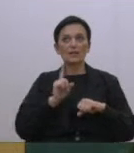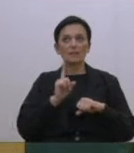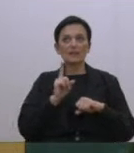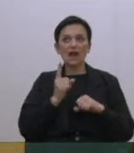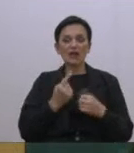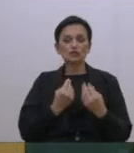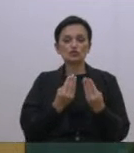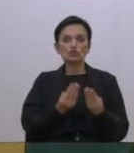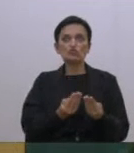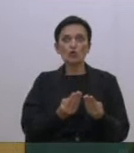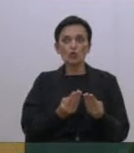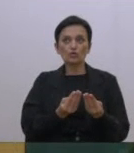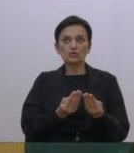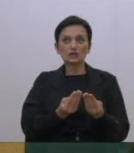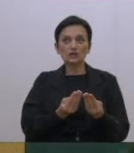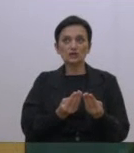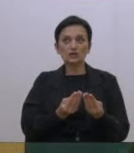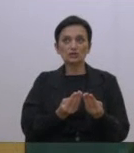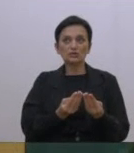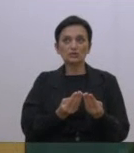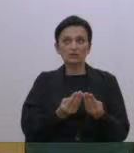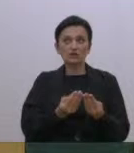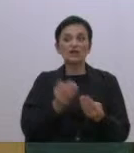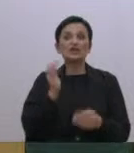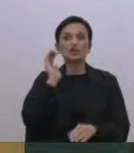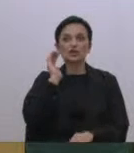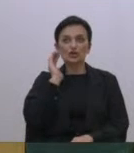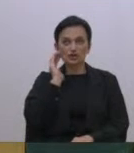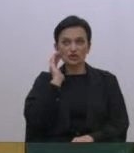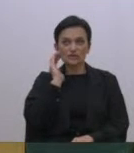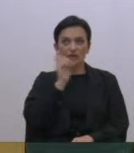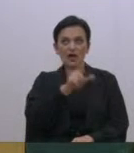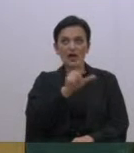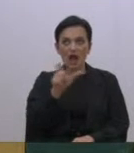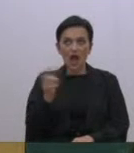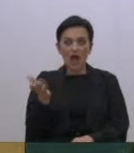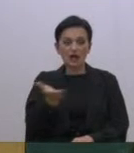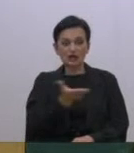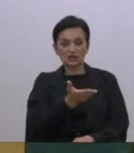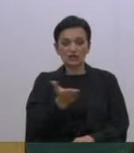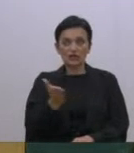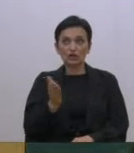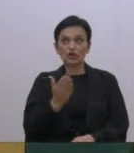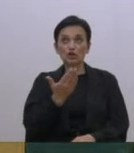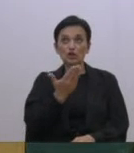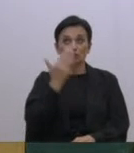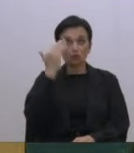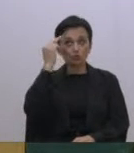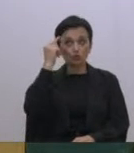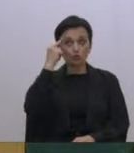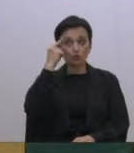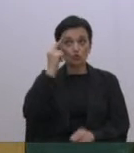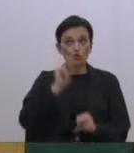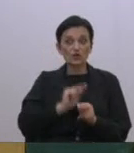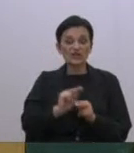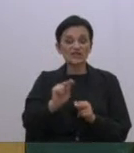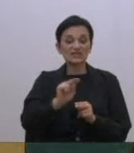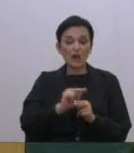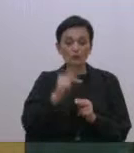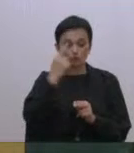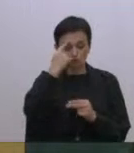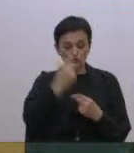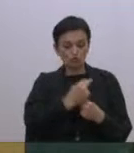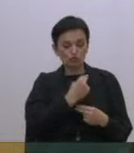მოგცეთ. კარგია. გისმენთ, ამდენი ხალხის ის. თქვენ ჭკუის დამრიგებელი არ ახართ ჩვენი.